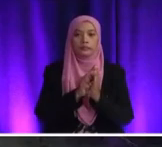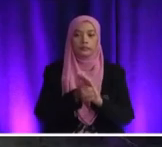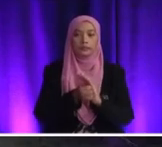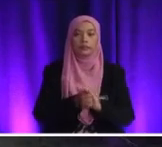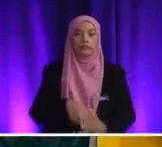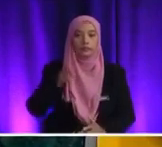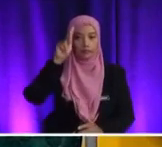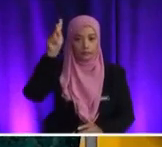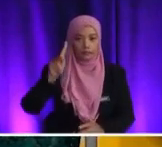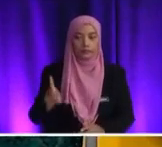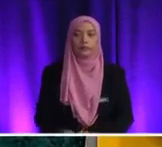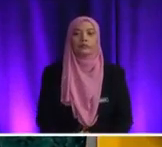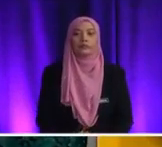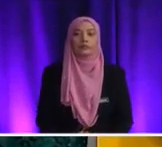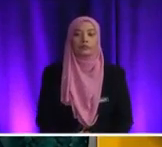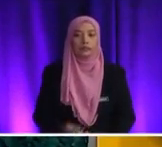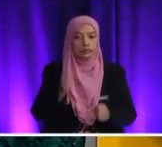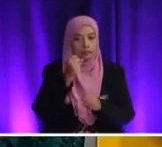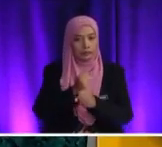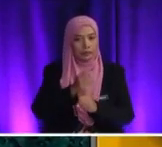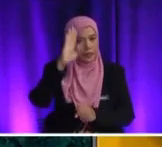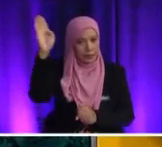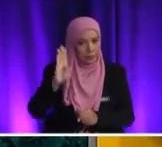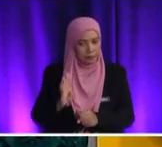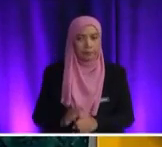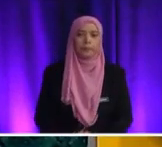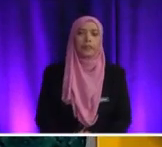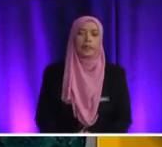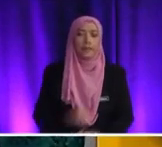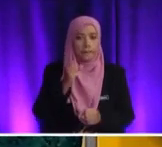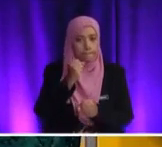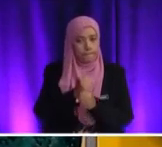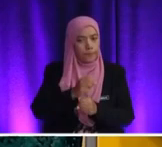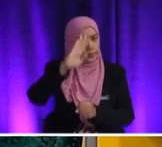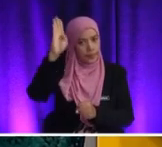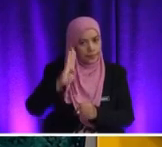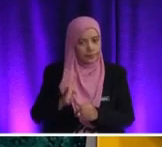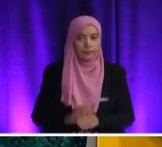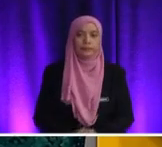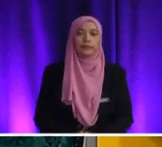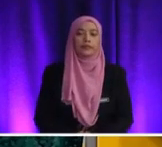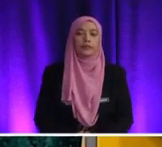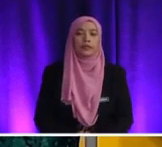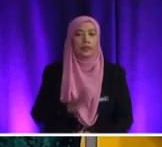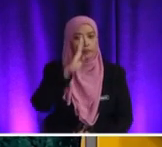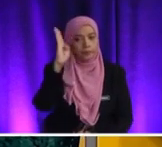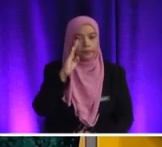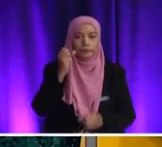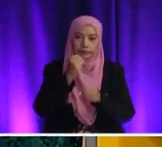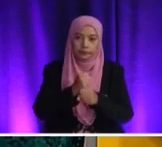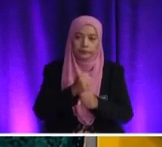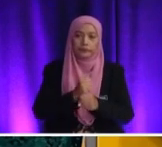sebenarnya jadi ke jenis sebenarnya bahaya dan biasanya pekerjaan ini banyaklah di dominasi oleh